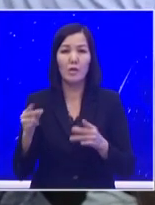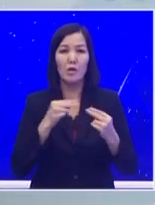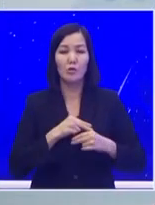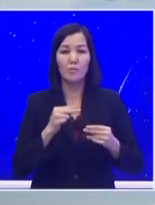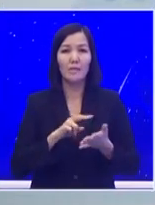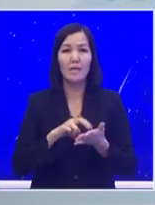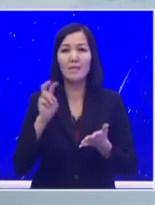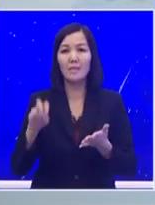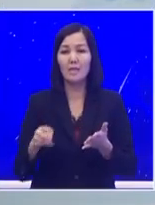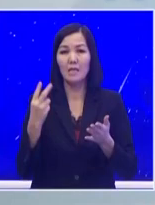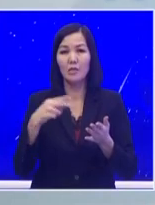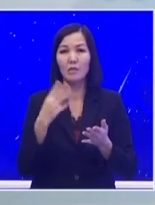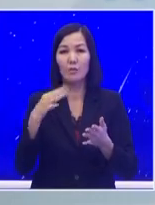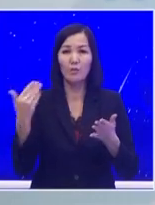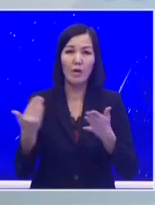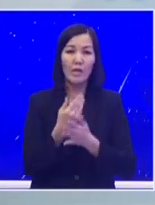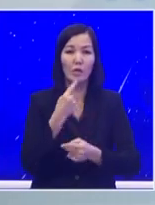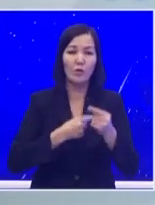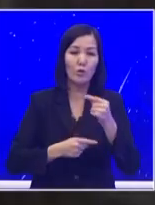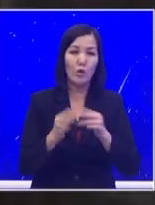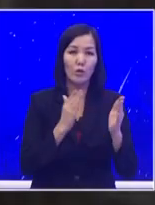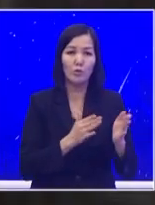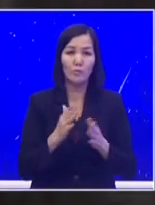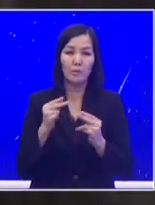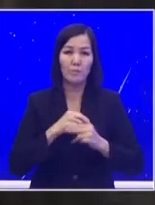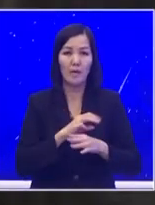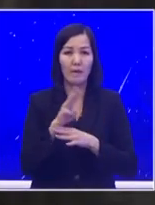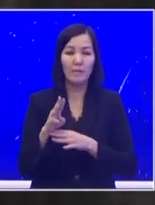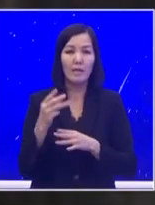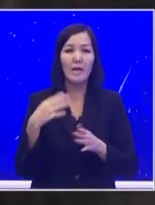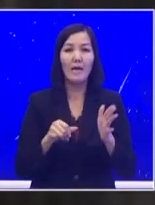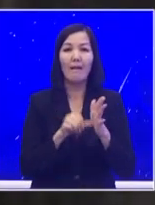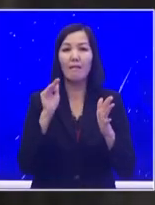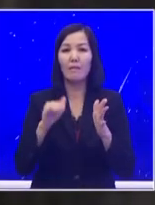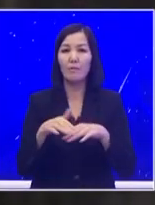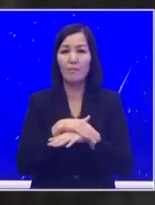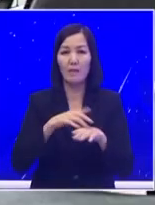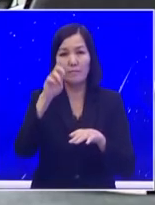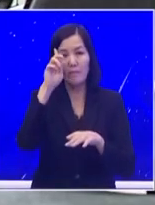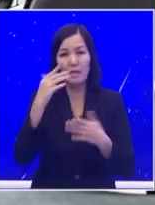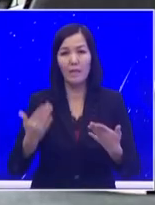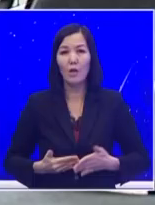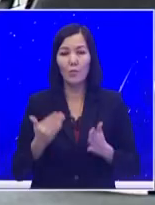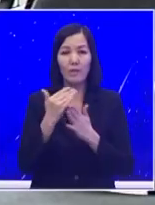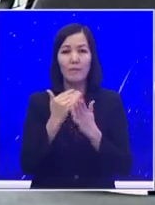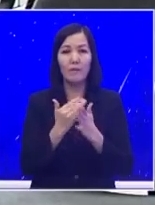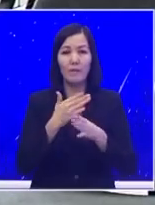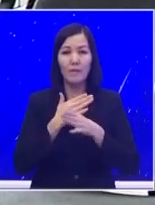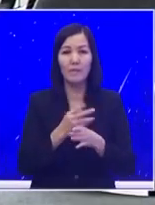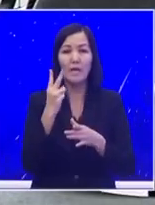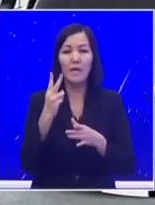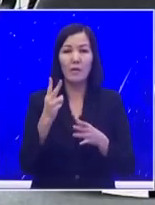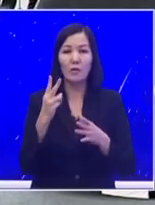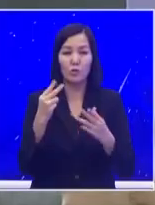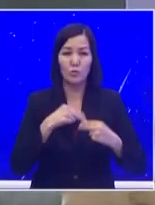қысқартылған. Бүгінде оның 24-ті қайта тұрақты жұмыспен қамтылыпты. Биыл 46 мың тұрғынды мемлекеттік және әлеуметтік бағдарламалар